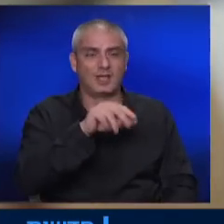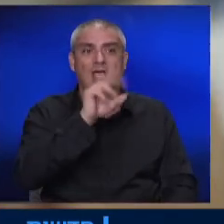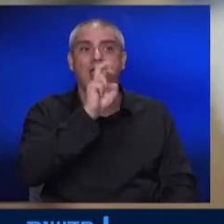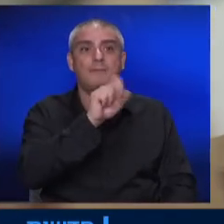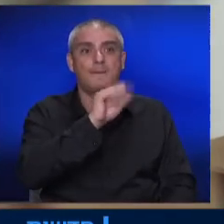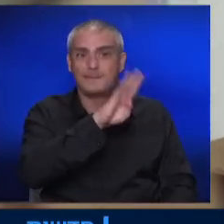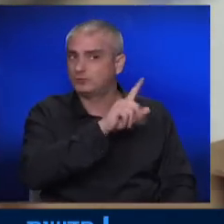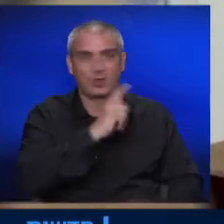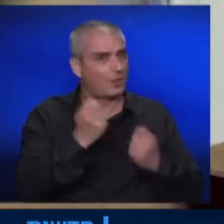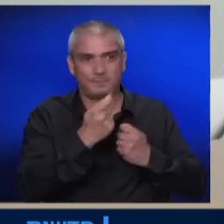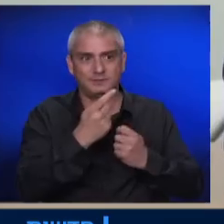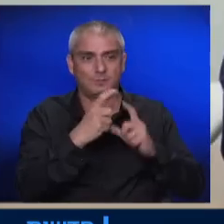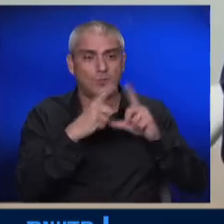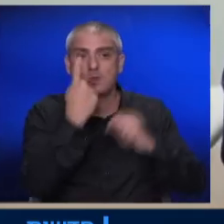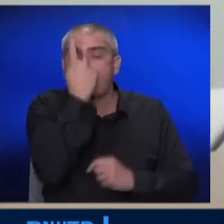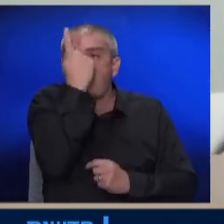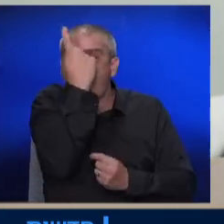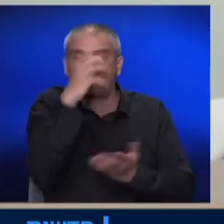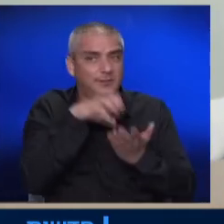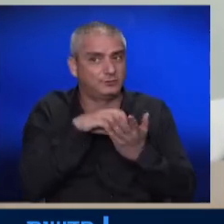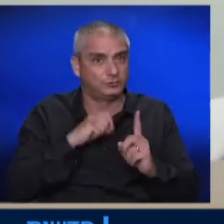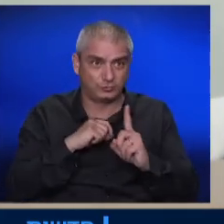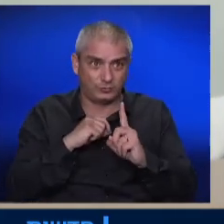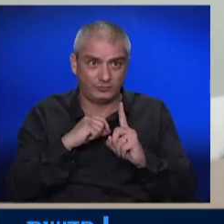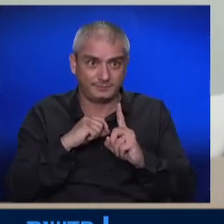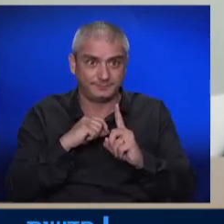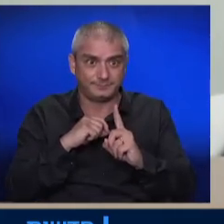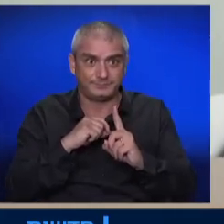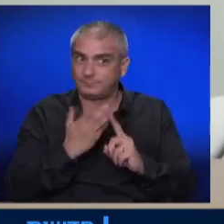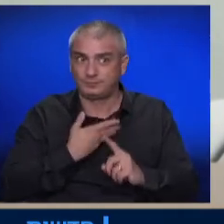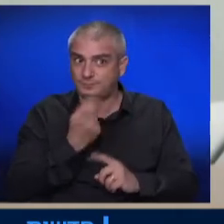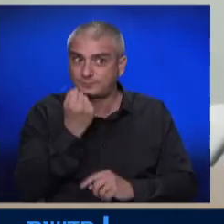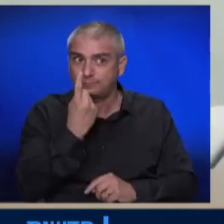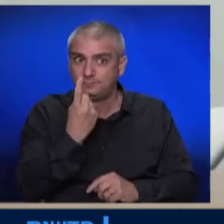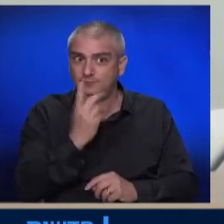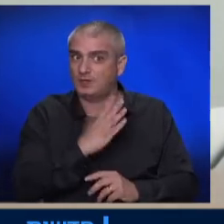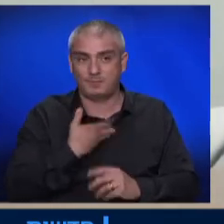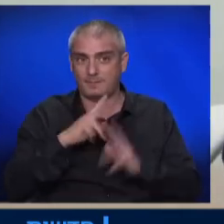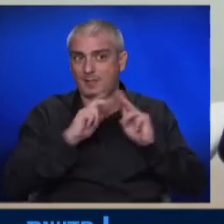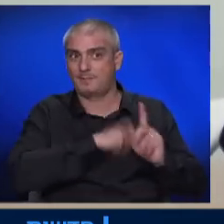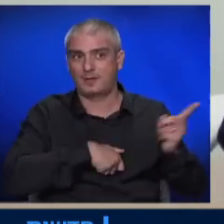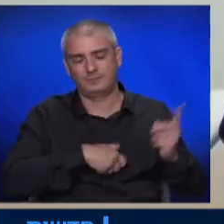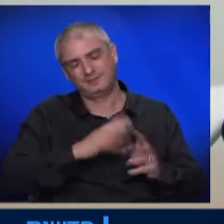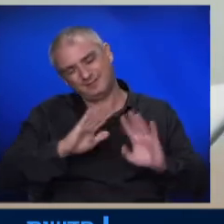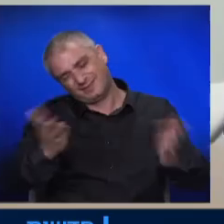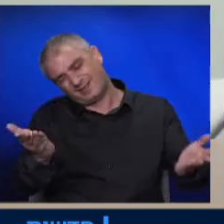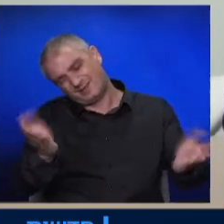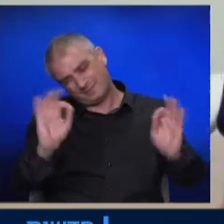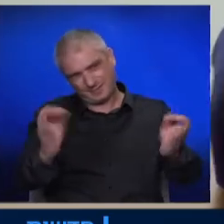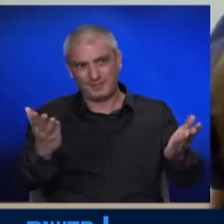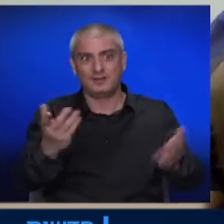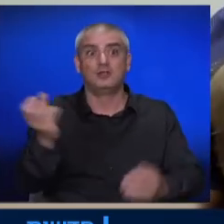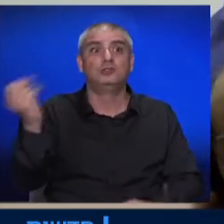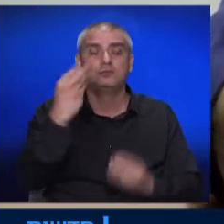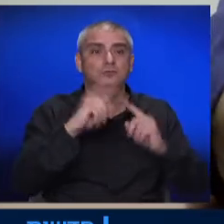פרסמתי מודעה אחת ביישוב. הוא לא מקבל ממך גורה, אבל הוא מקבל מהמועצה. די, לחיית דינה. כשיבוא מישהו אחר, כל מי